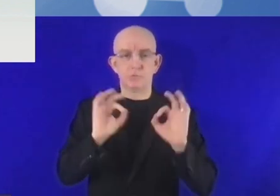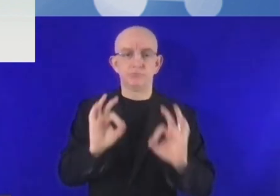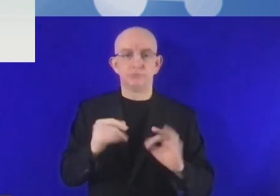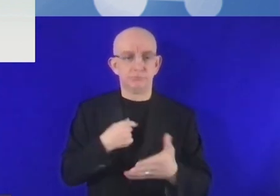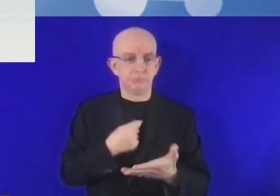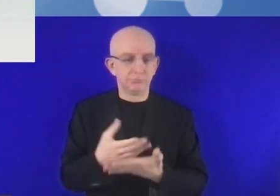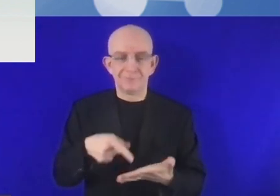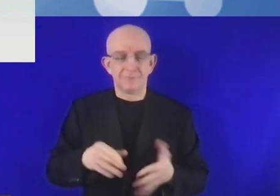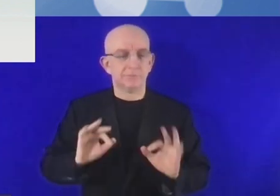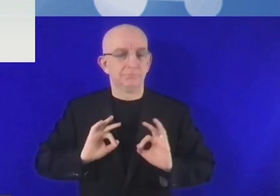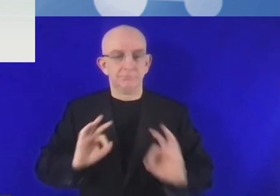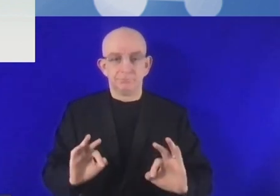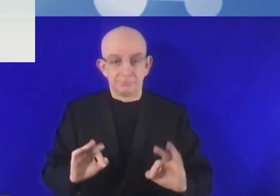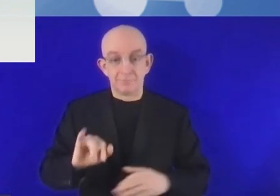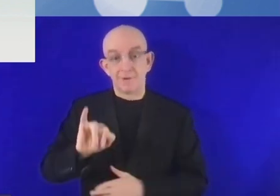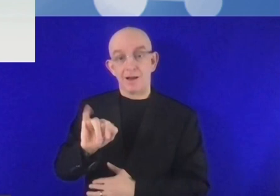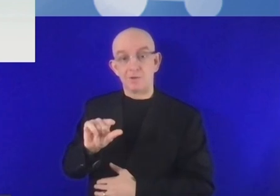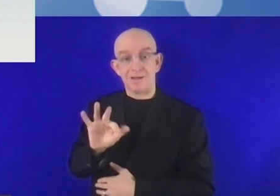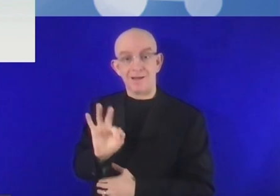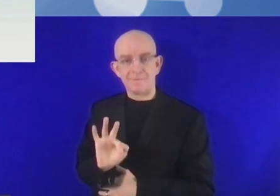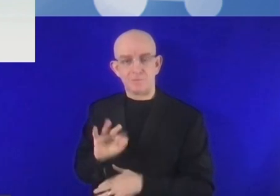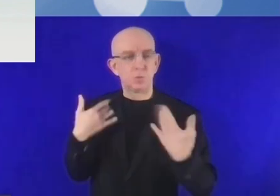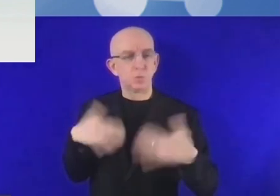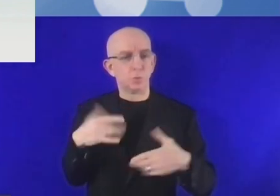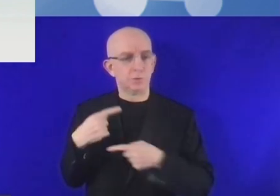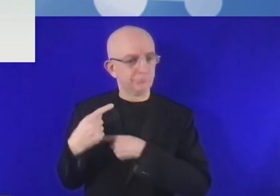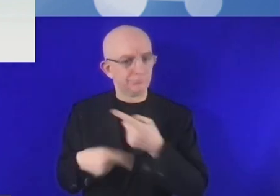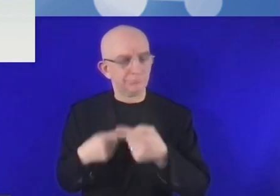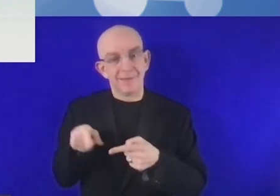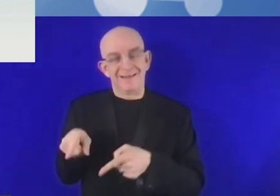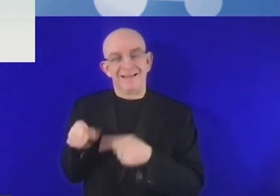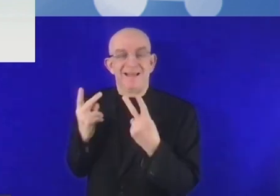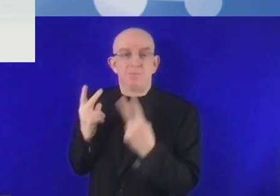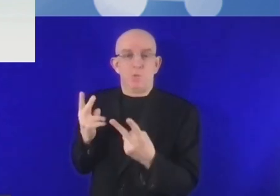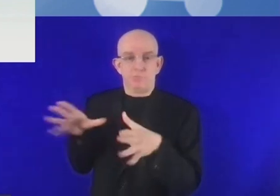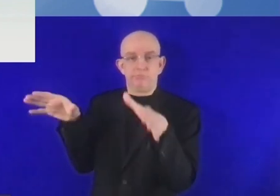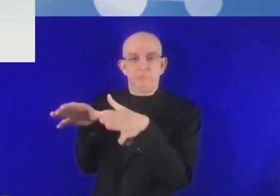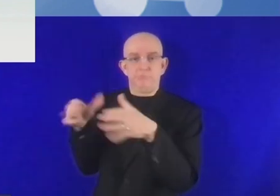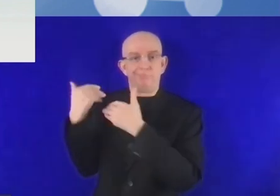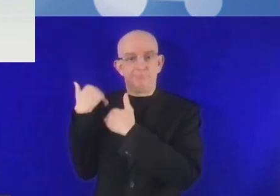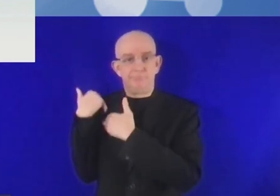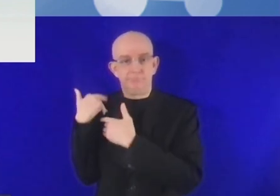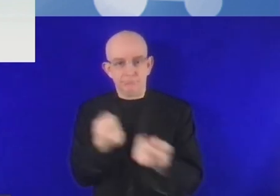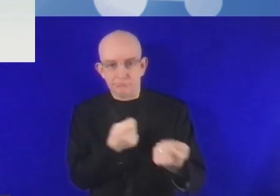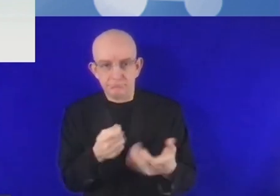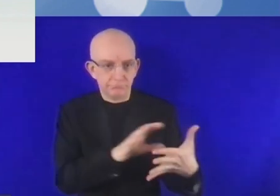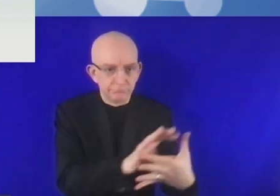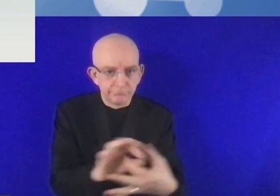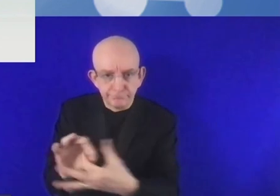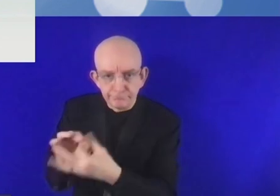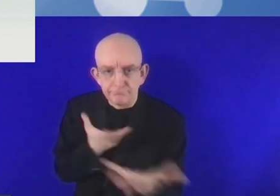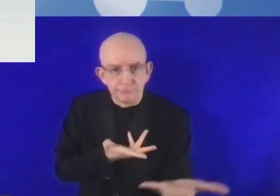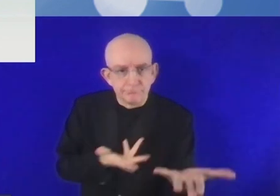musi być omawiane w ramach międzynarodowej społeczności. I to właśnie dlatego szczyt IGF jest dla nas tak